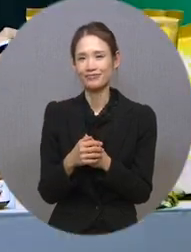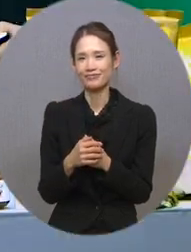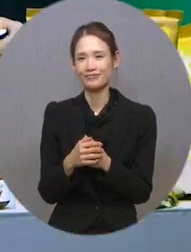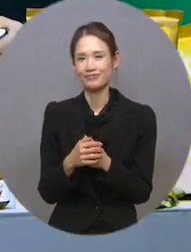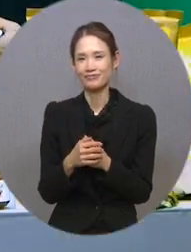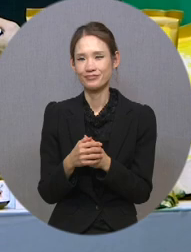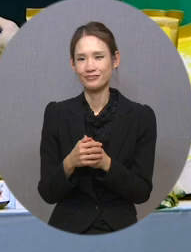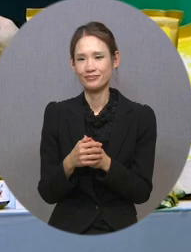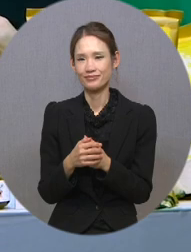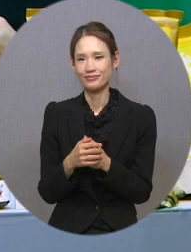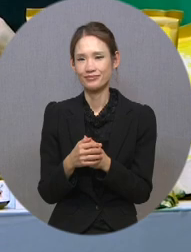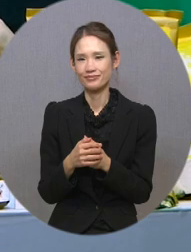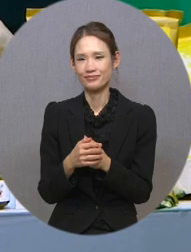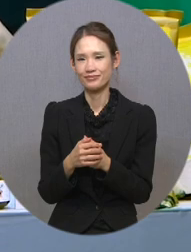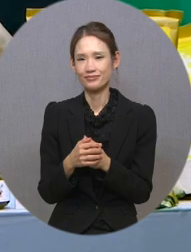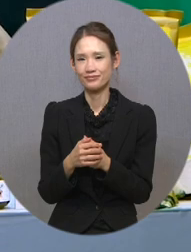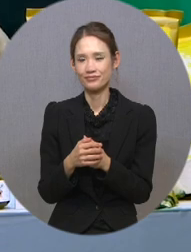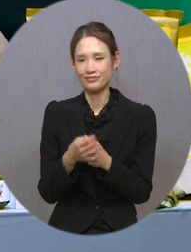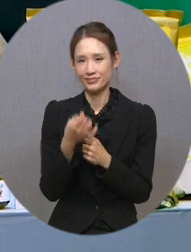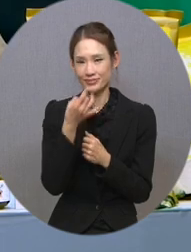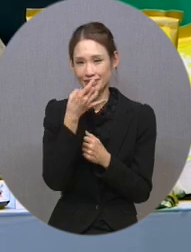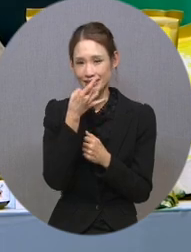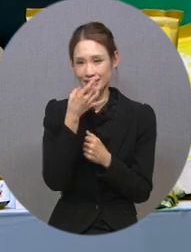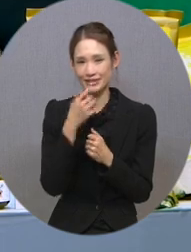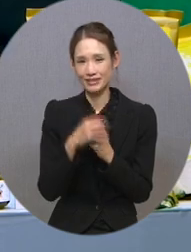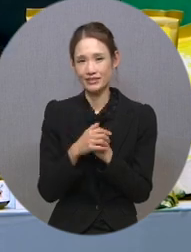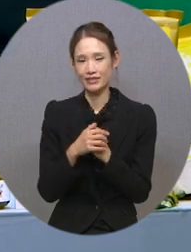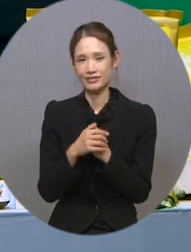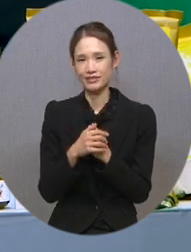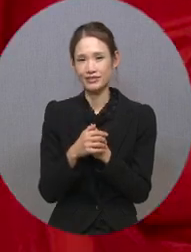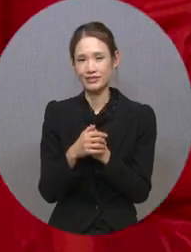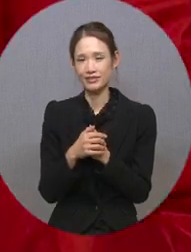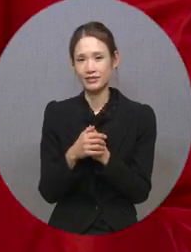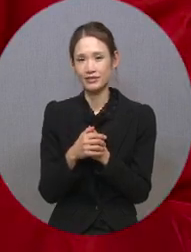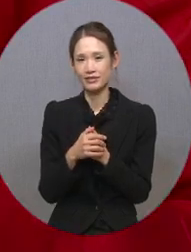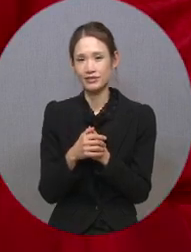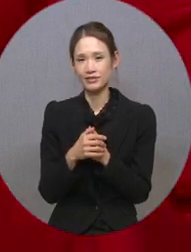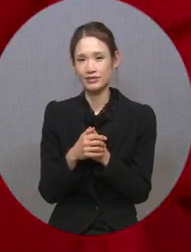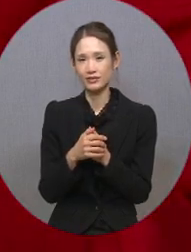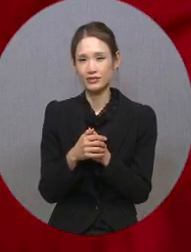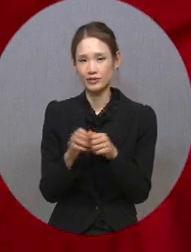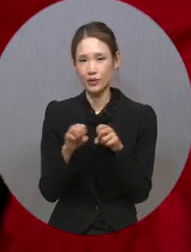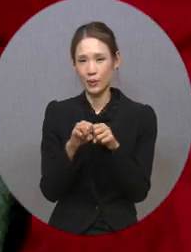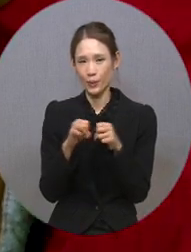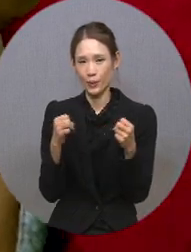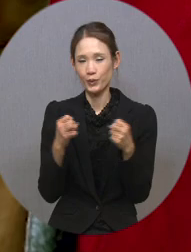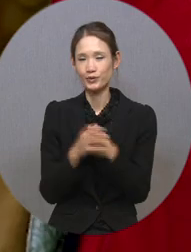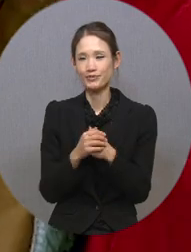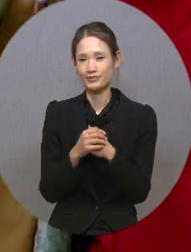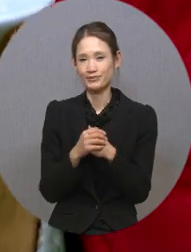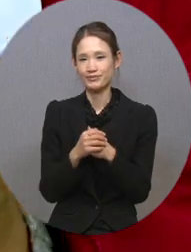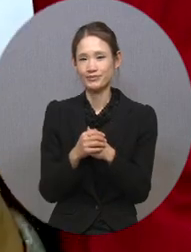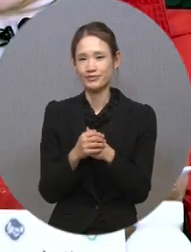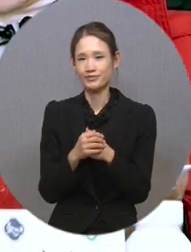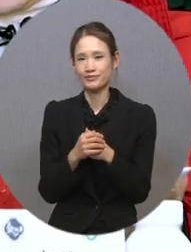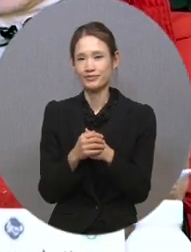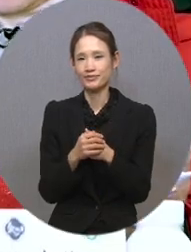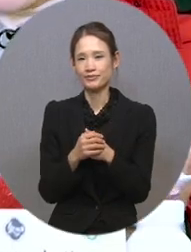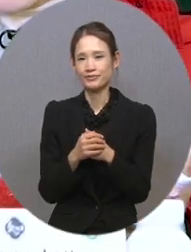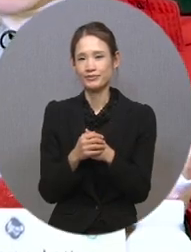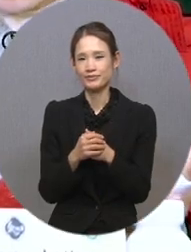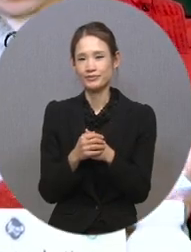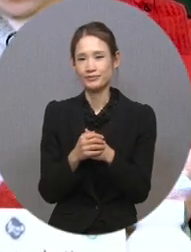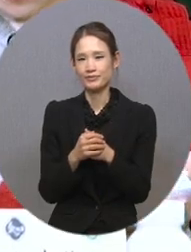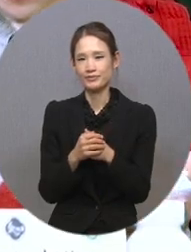이게 바로 달맞이 쌀에다가 이 영암의 대표 고구마. 와.